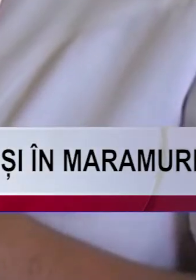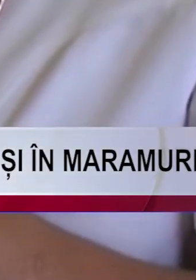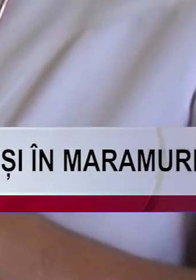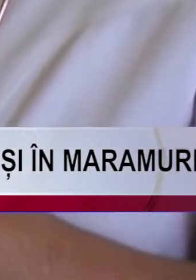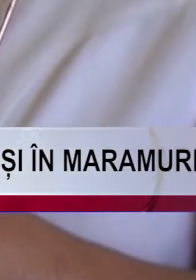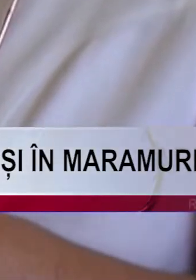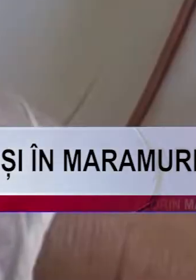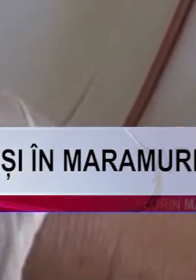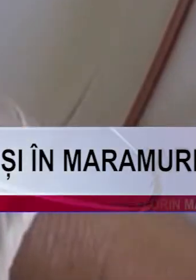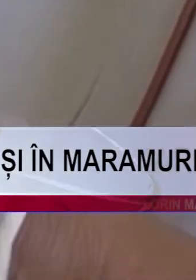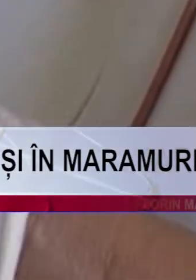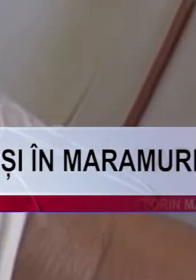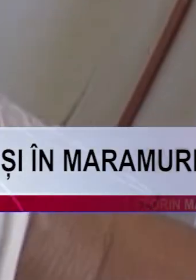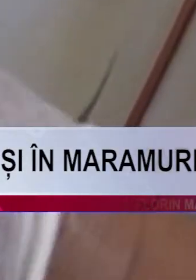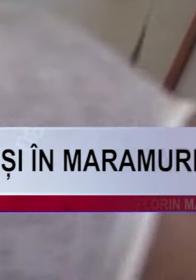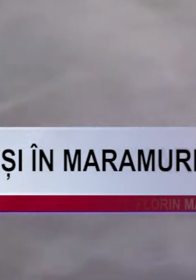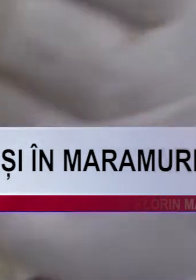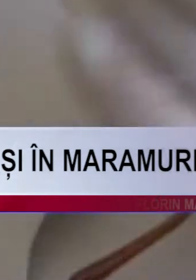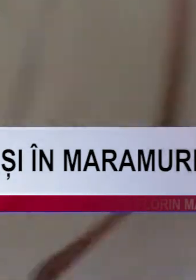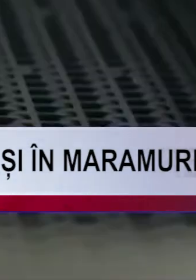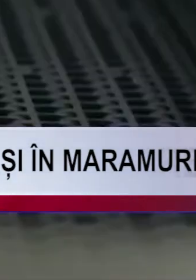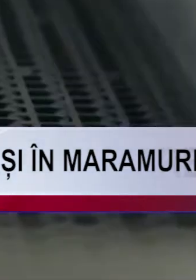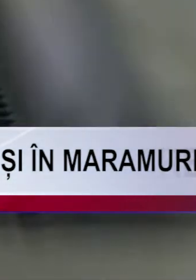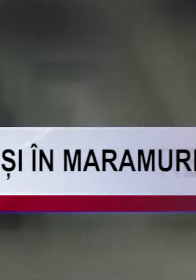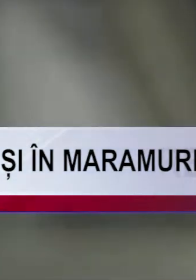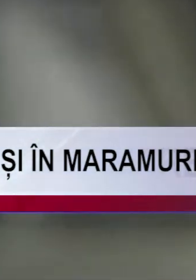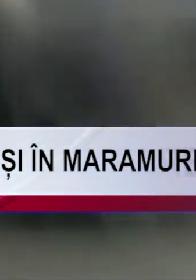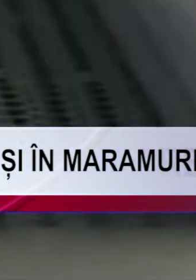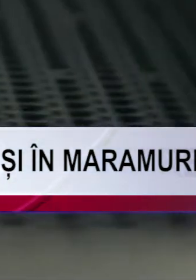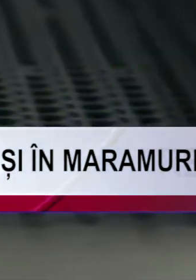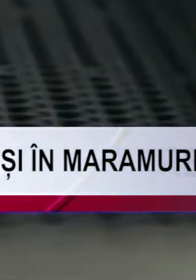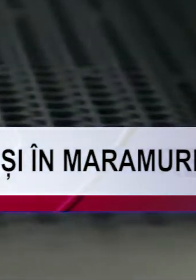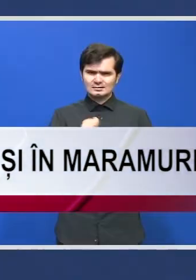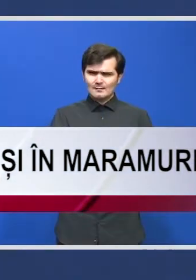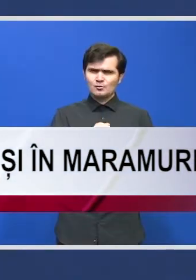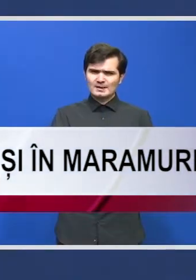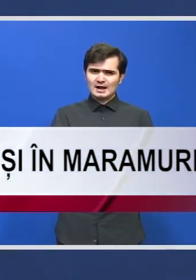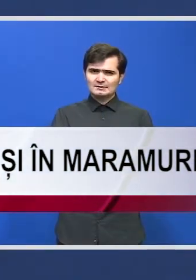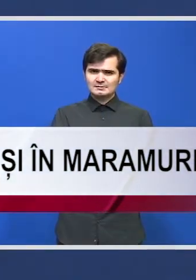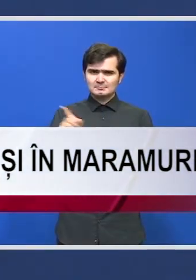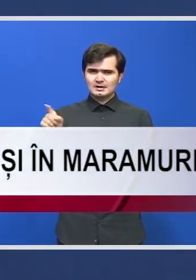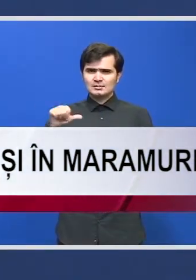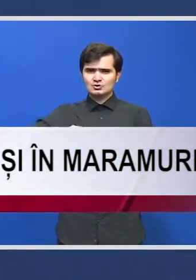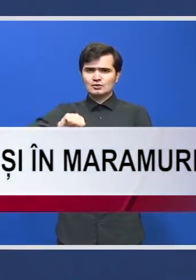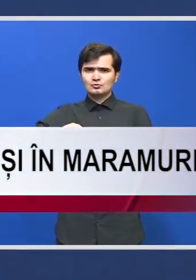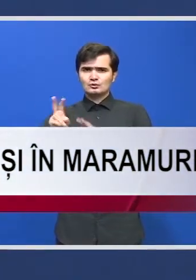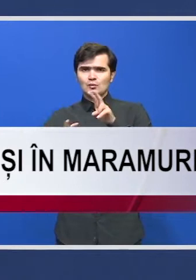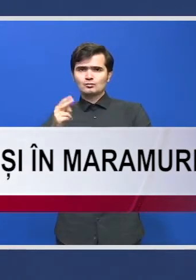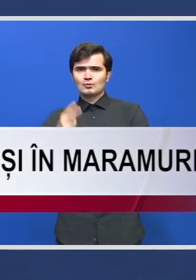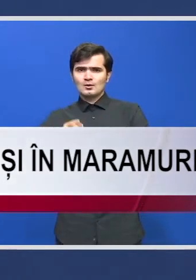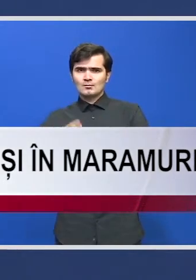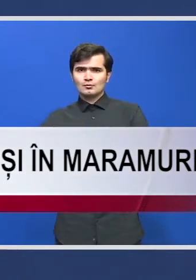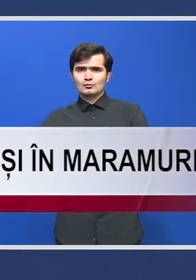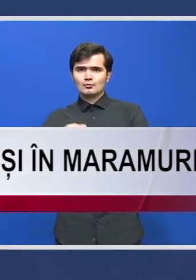prin variantă Delta, și care astăzi a fost publicat chiar de Centrul de Control al Bolilor,